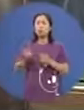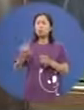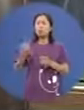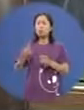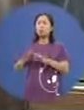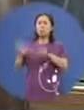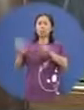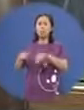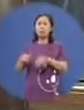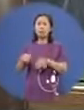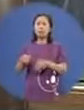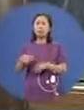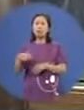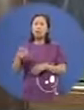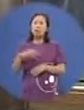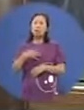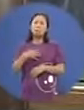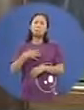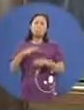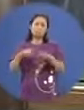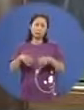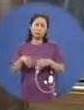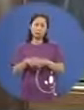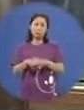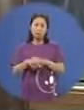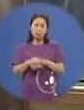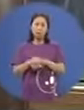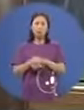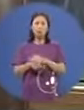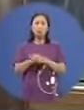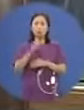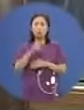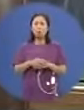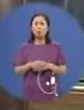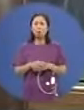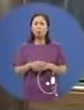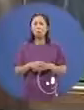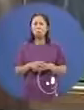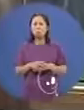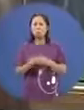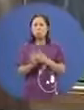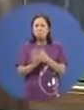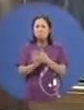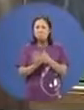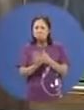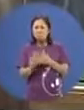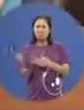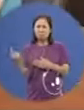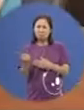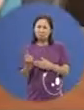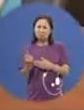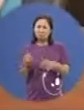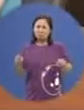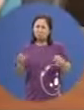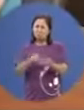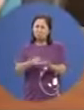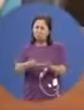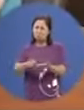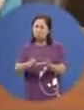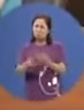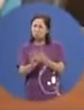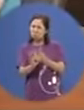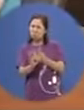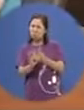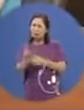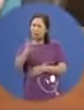もちょっと心配したのはね、やっぱりそのよからぬ企みで入ってくるやつがいるんじゃないかと、こういう